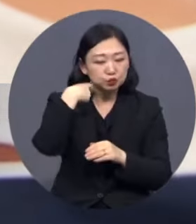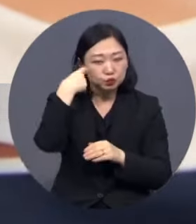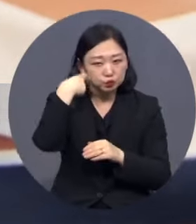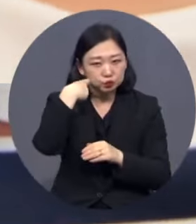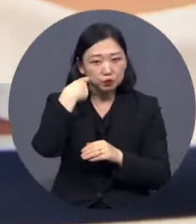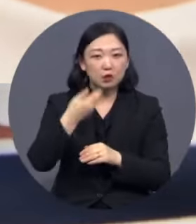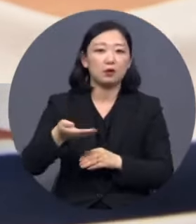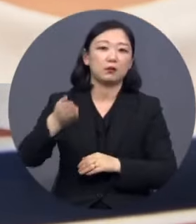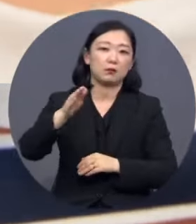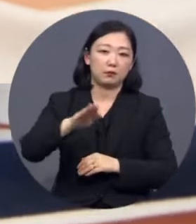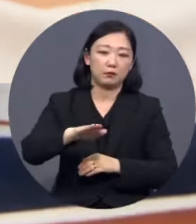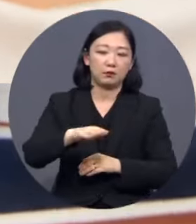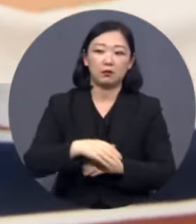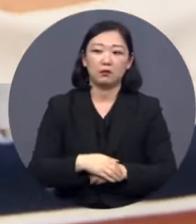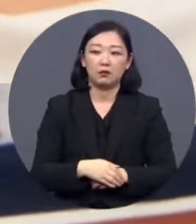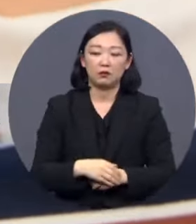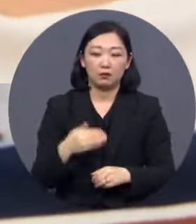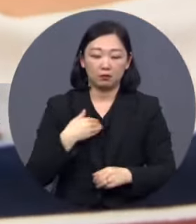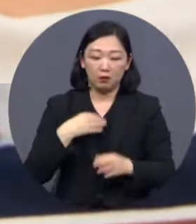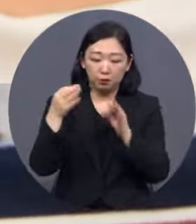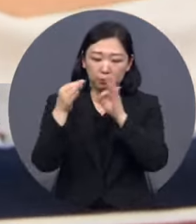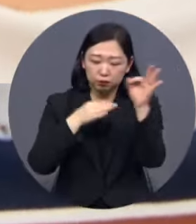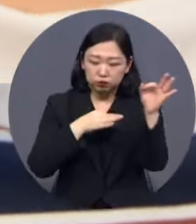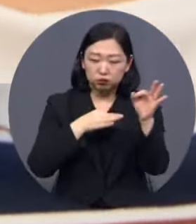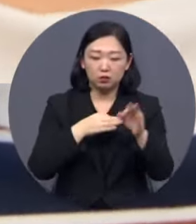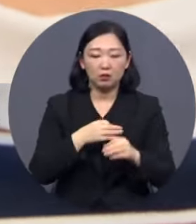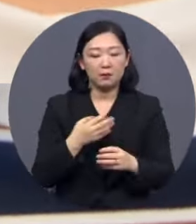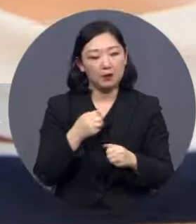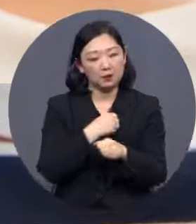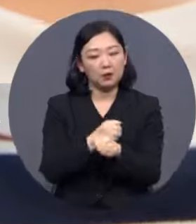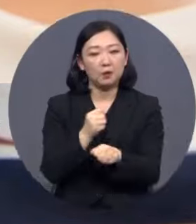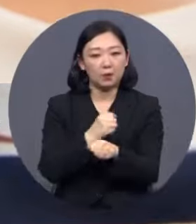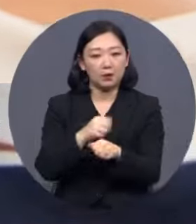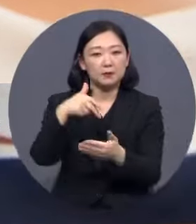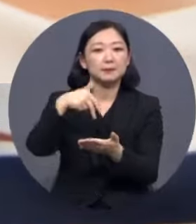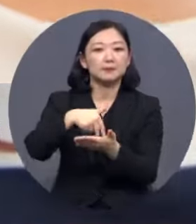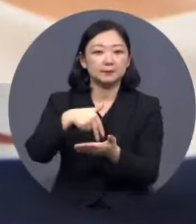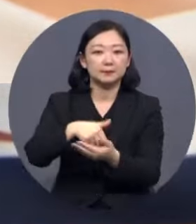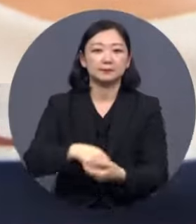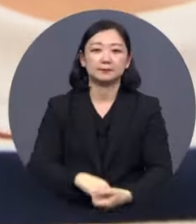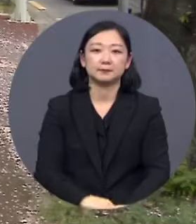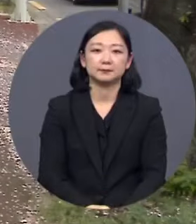생각을 했는데 과실이 있다고 하시니까 많이 당황스럽고 화가 났어요.